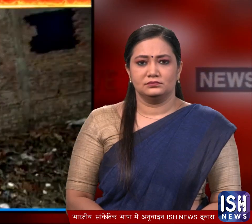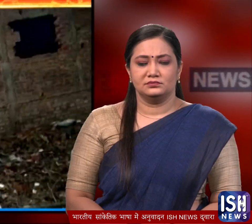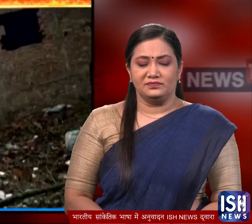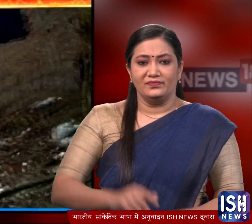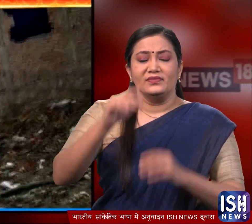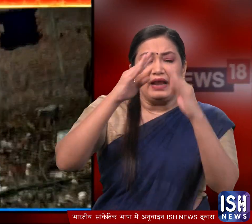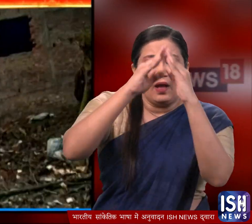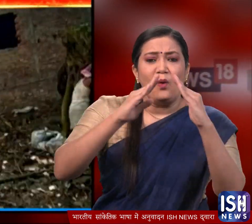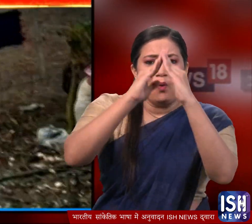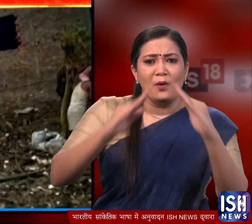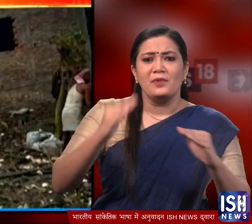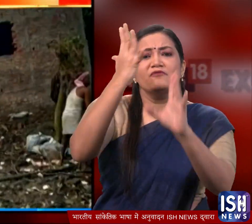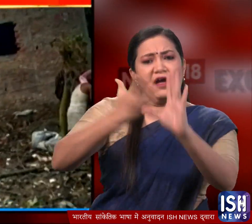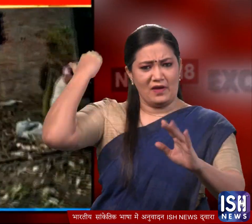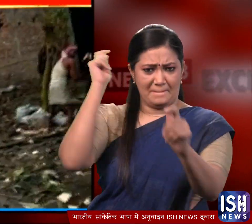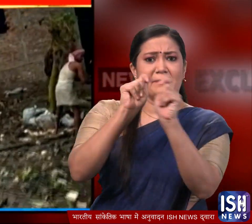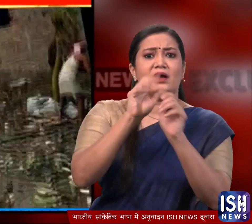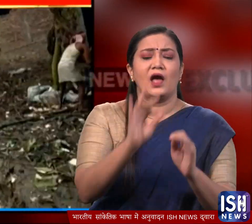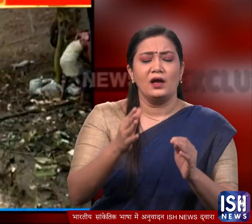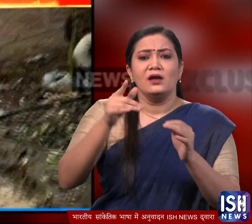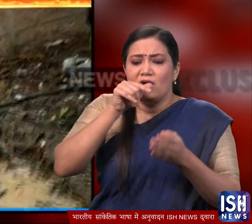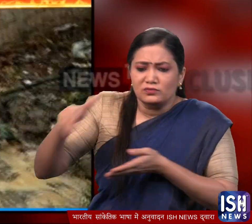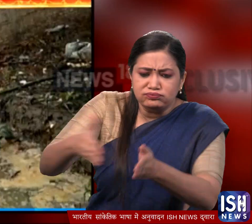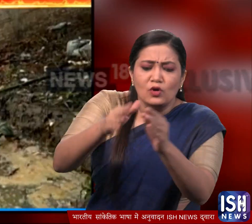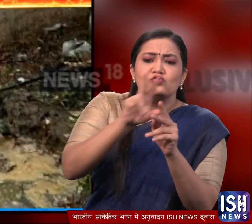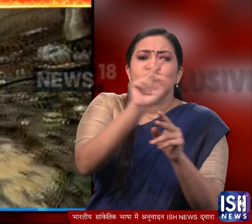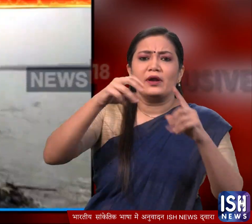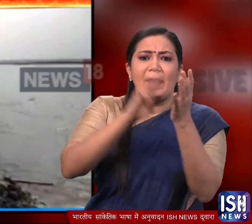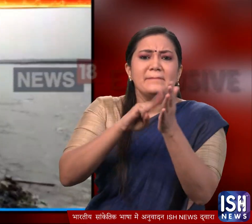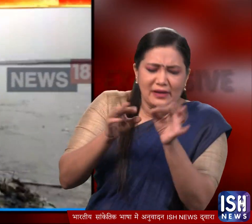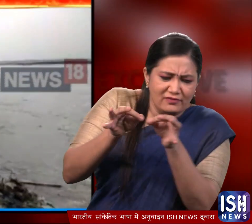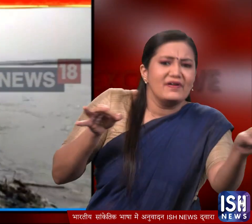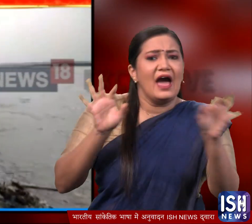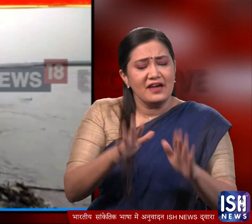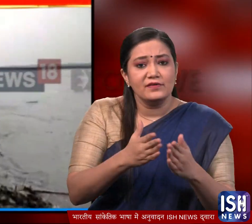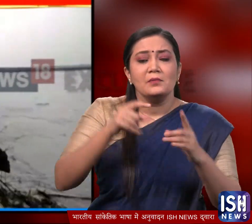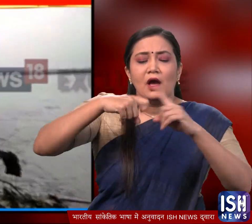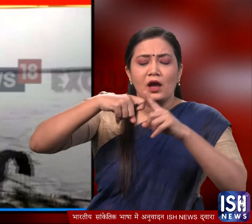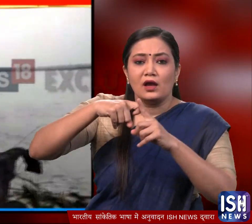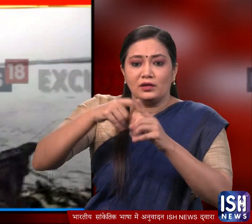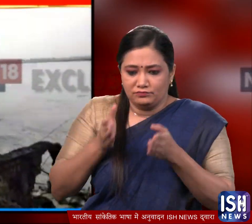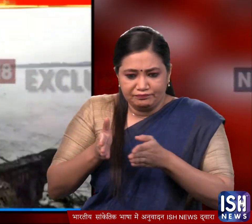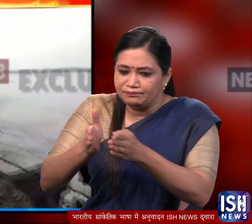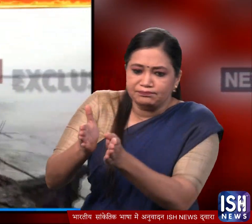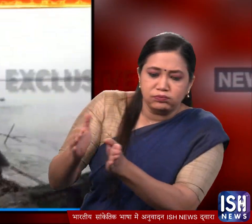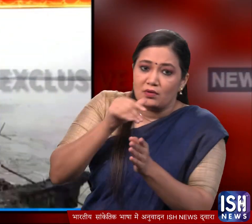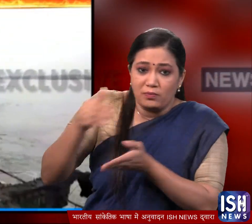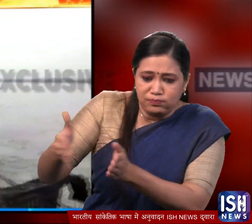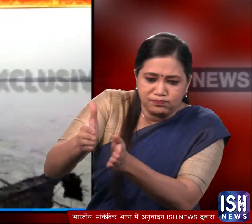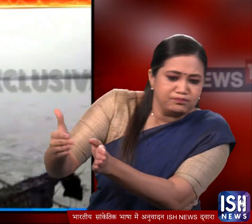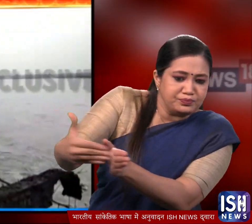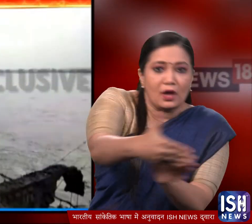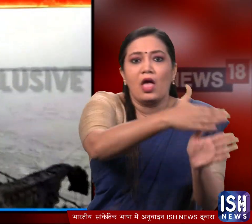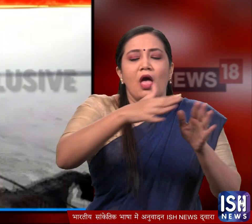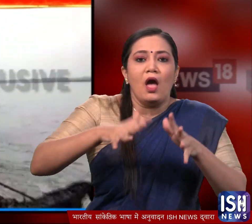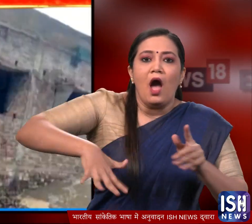बताया गया कि यह मकान 5 साल पहले बना था, जो नदी से करीब 200 मीटर की दूरी पर था। लेकिन कनकई नदी ने जब अपना रुख बदला तो इसने गांव पर